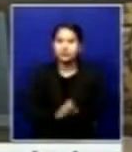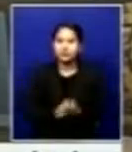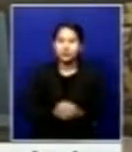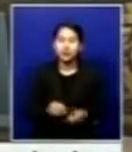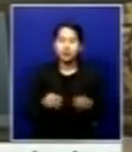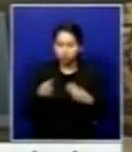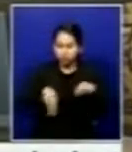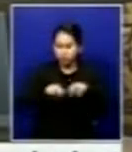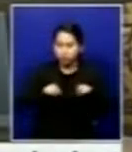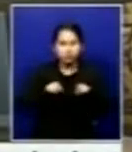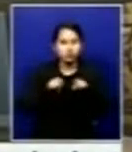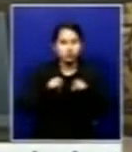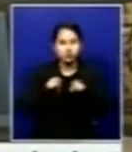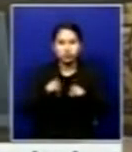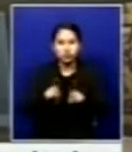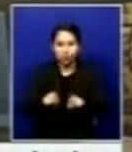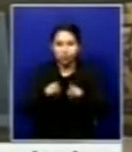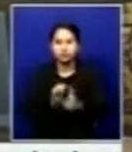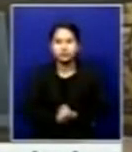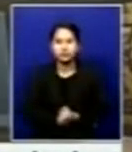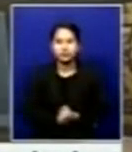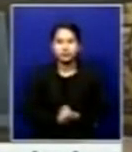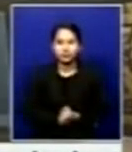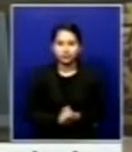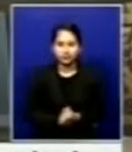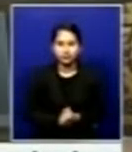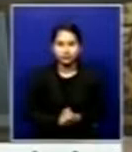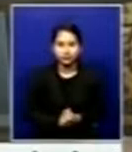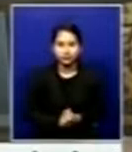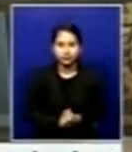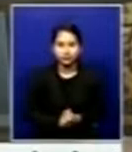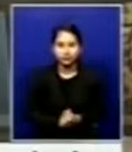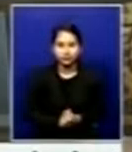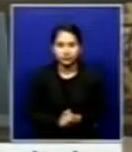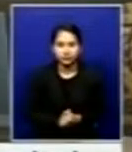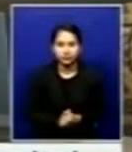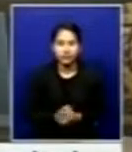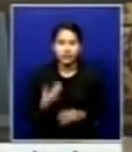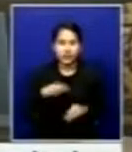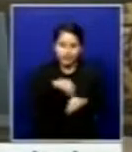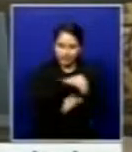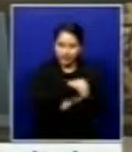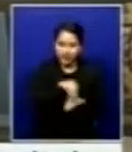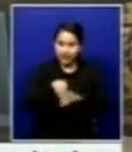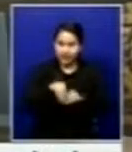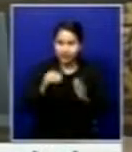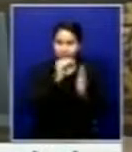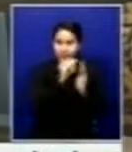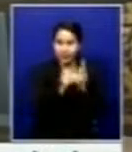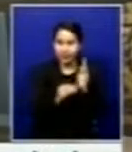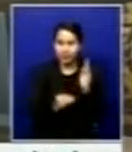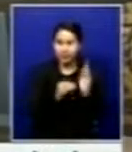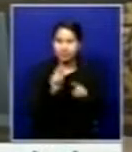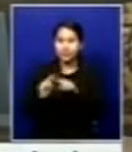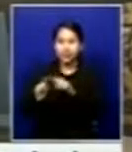ไปกับทางฝ่ายสภามีเครือข่ายทุกหย่อมย่าโดยเฉพาะพื้นที่ที่มีแผนงาน